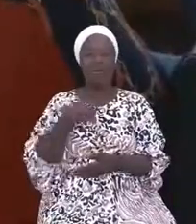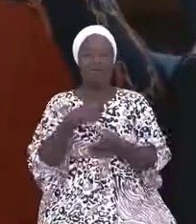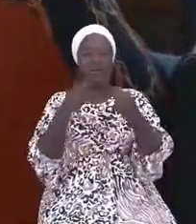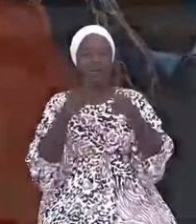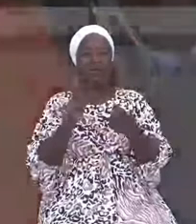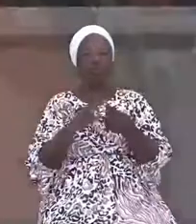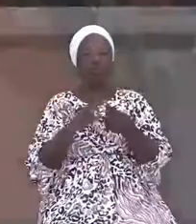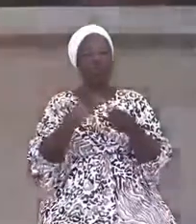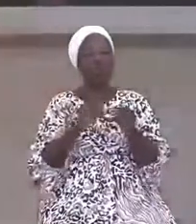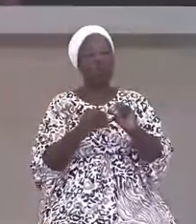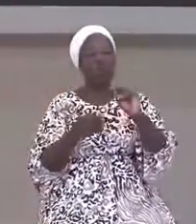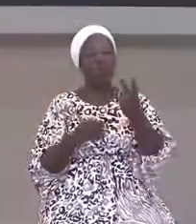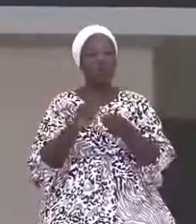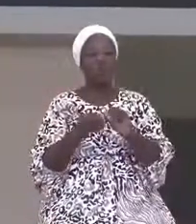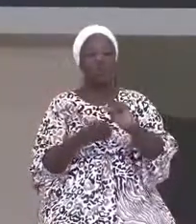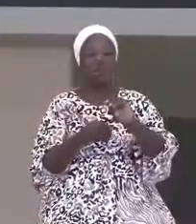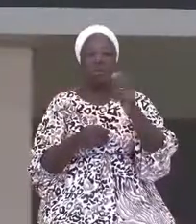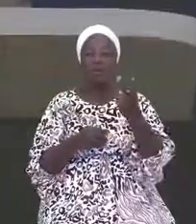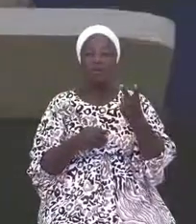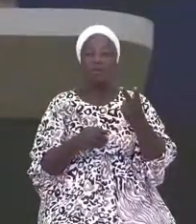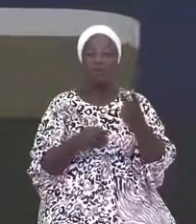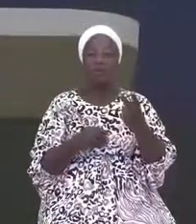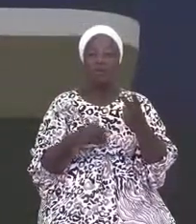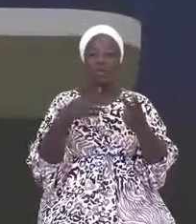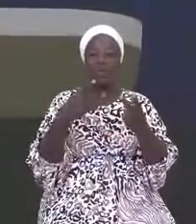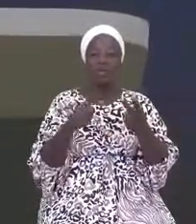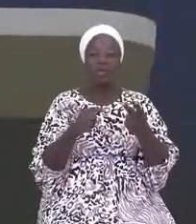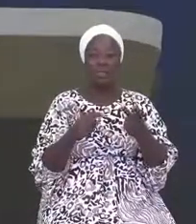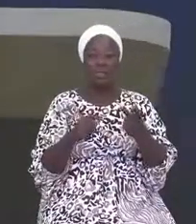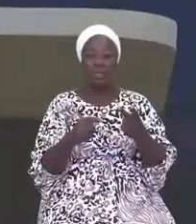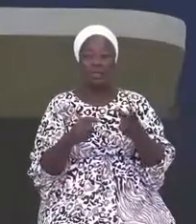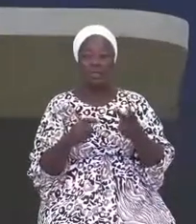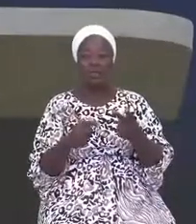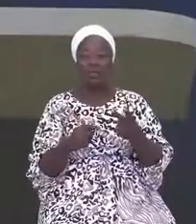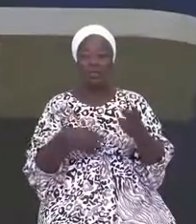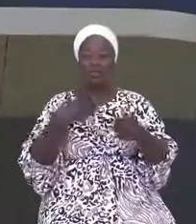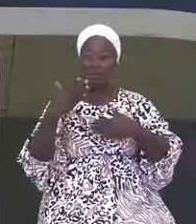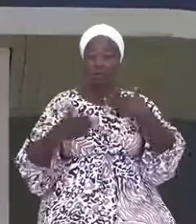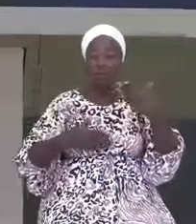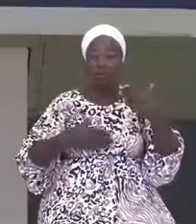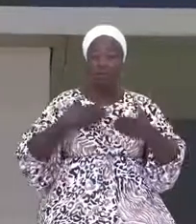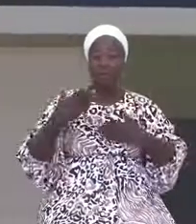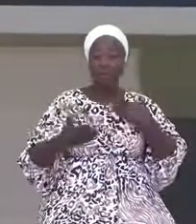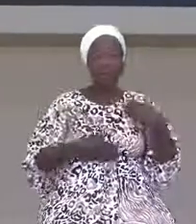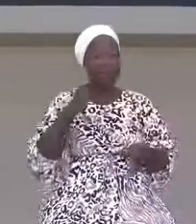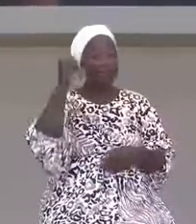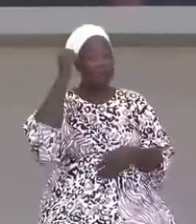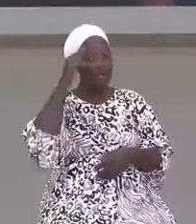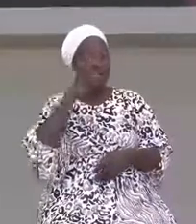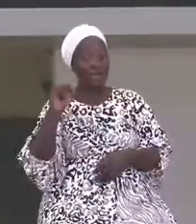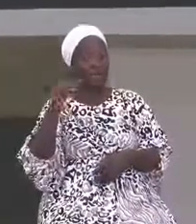Deuxième point maintenant, la compréhension délicieuse des possibilités de